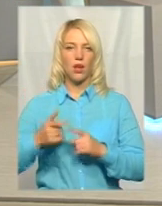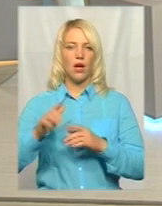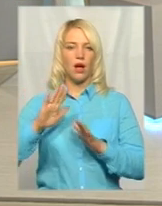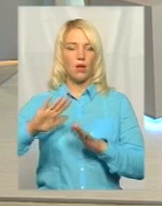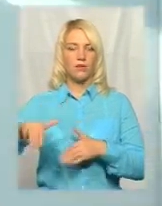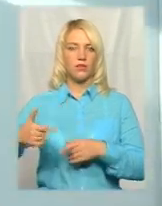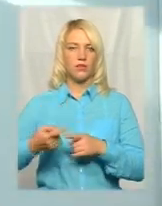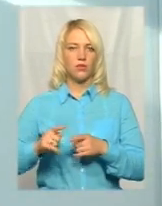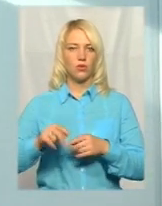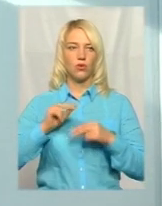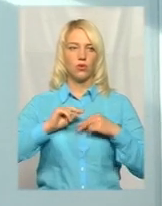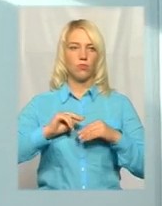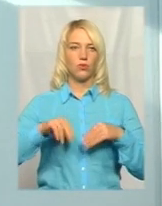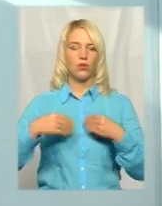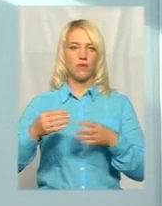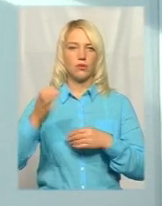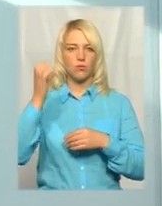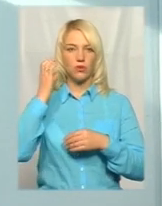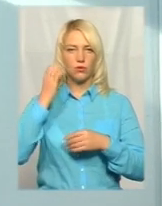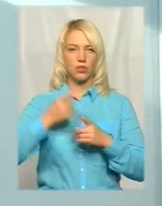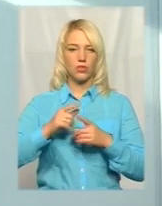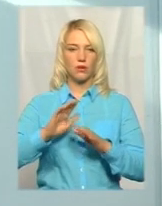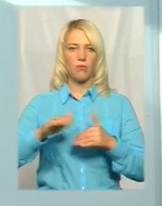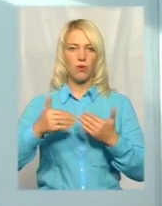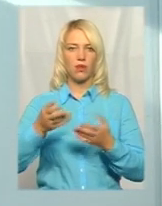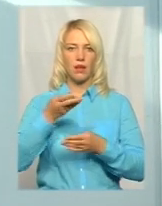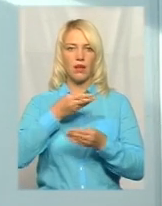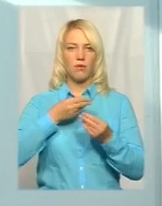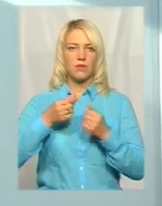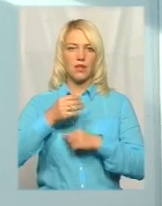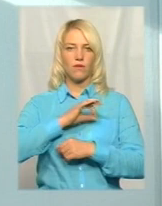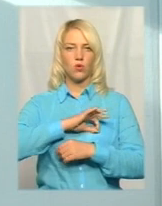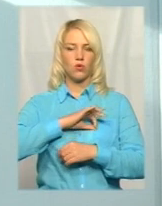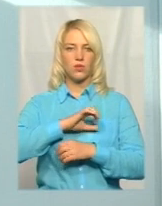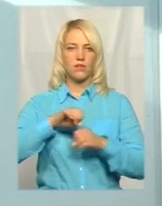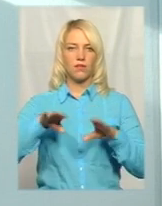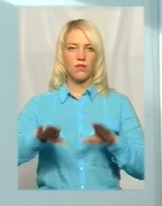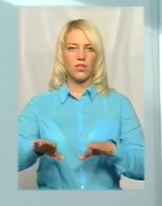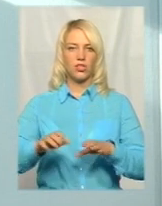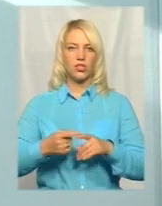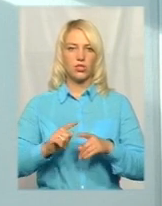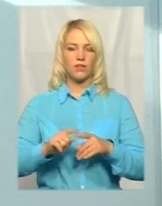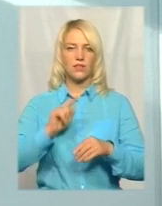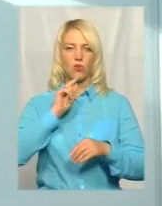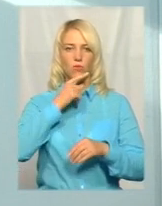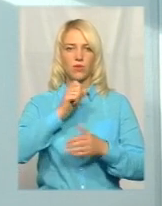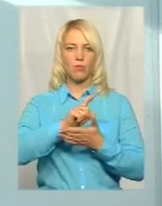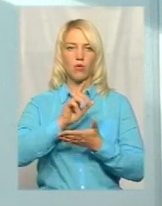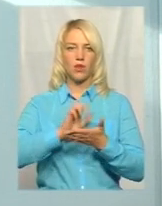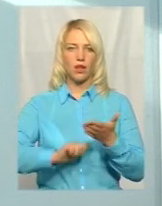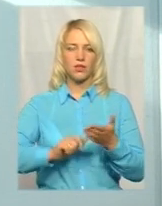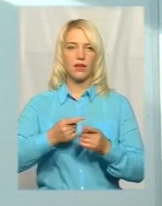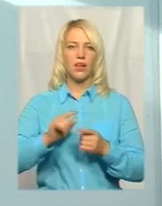роботодавець, прислухавшись порад псевдоюристів, вирішив зекономити на податках, знову ж таки, мінімізувати